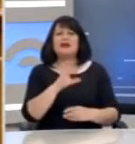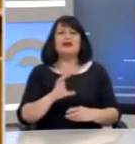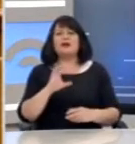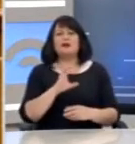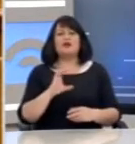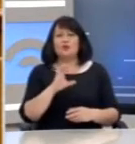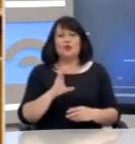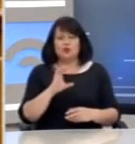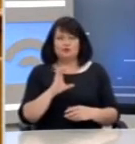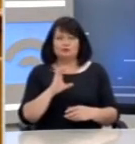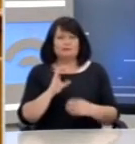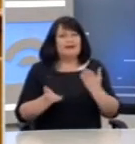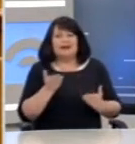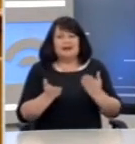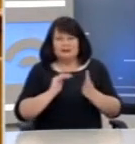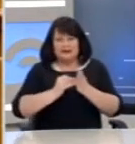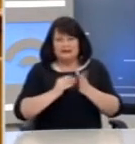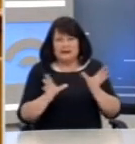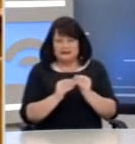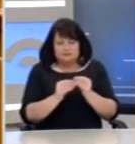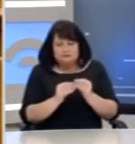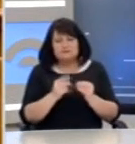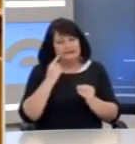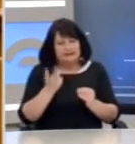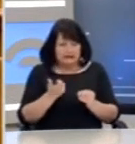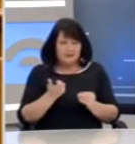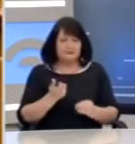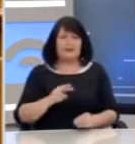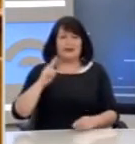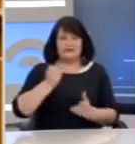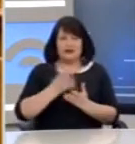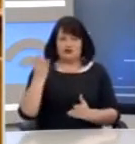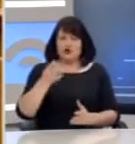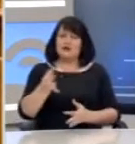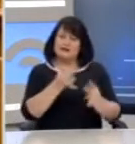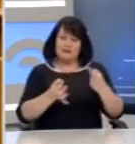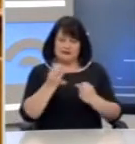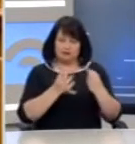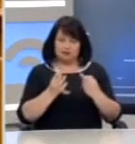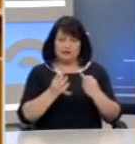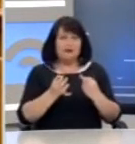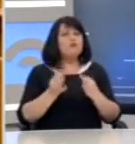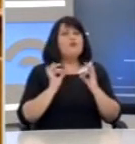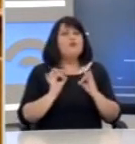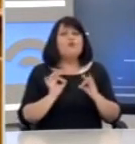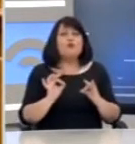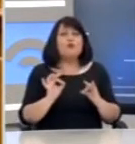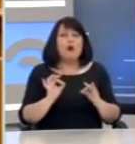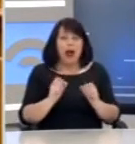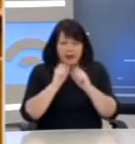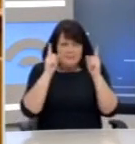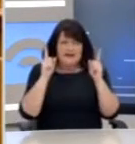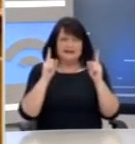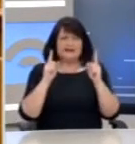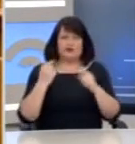την 21η Απριλίου, αλλά και την ολοκλήρωση της δεύτερης αξιολόγησης. Βρίσκονται στα επίπεδα που δεν βρέθηκαν ποτέ